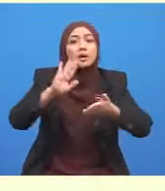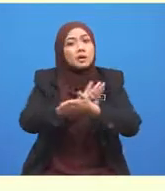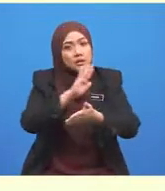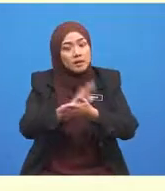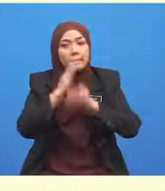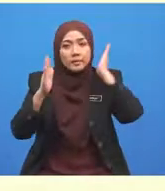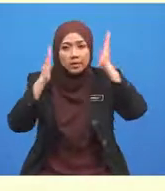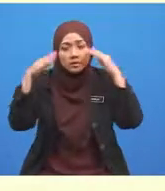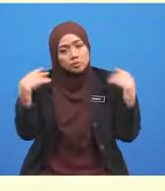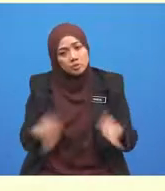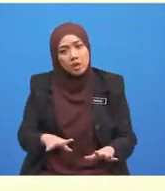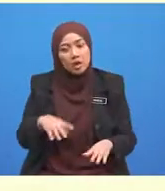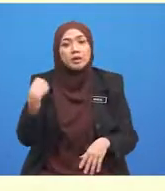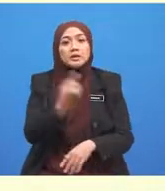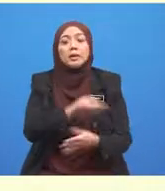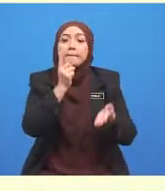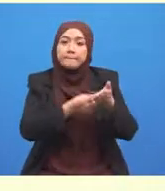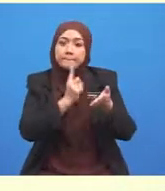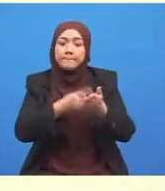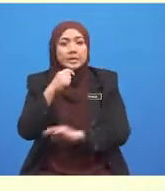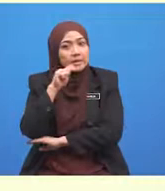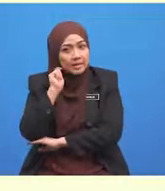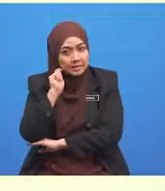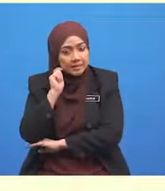yang telah kita bincangkan tadi.